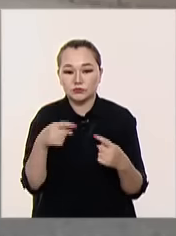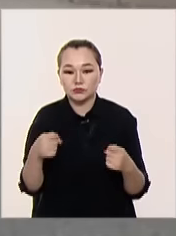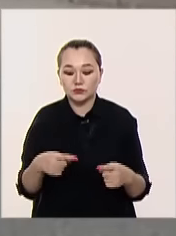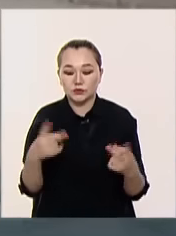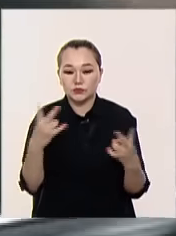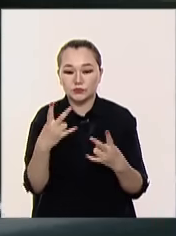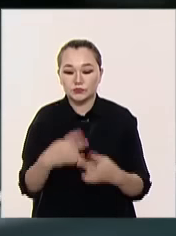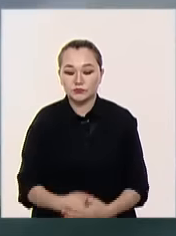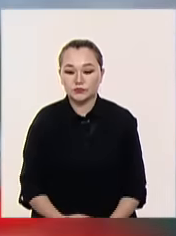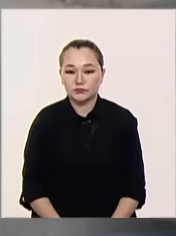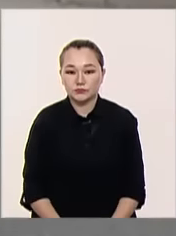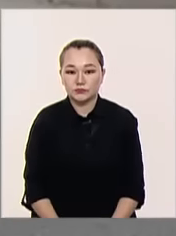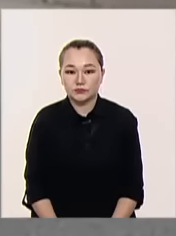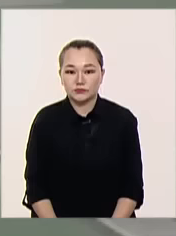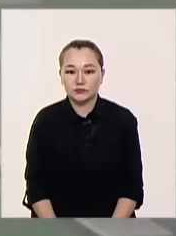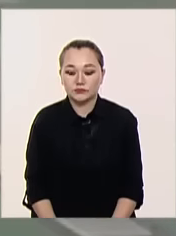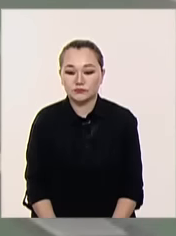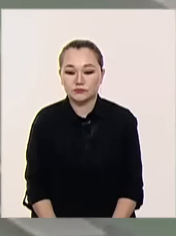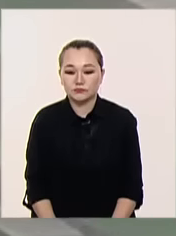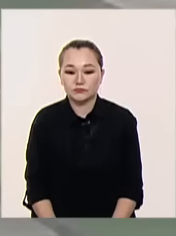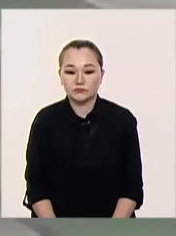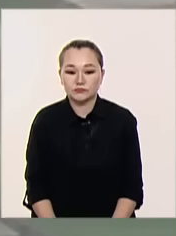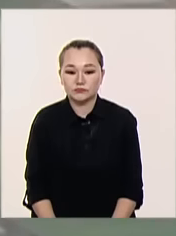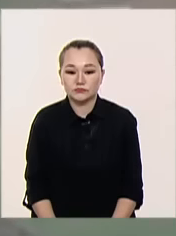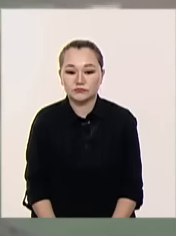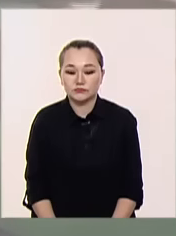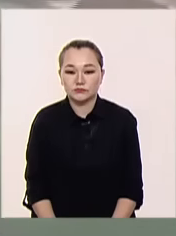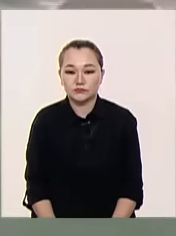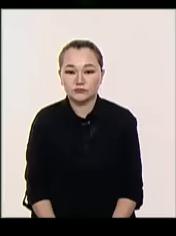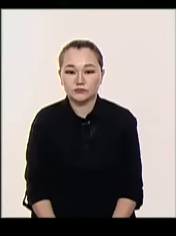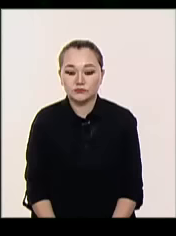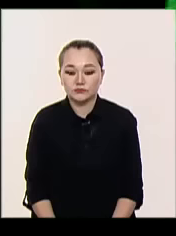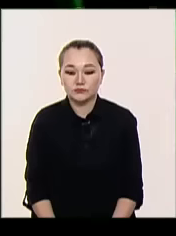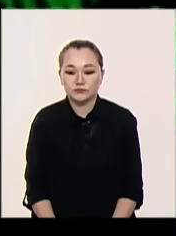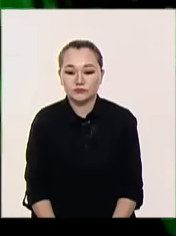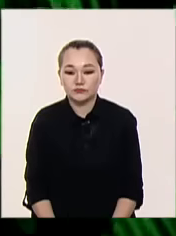Нұрболат Жаңабекұлы, Влад Шишко, Информбюро, Алматы.